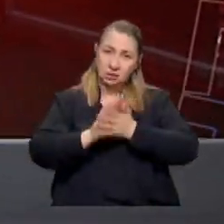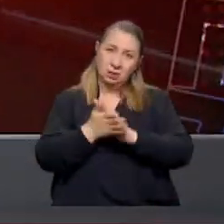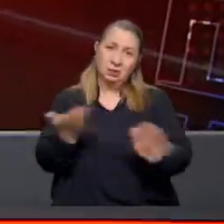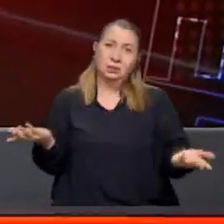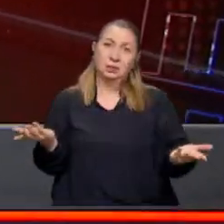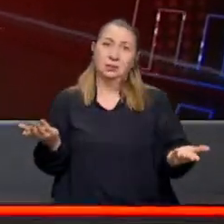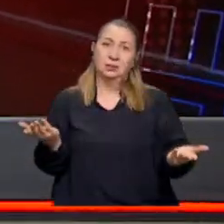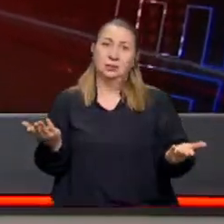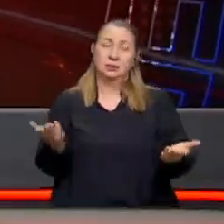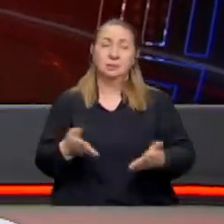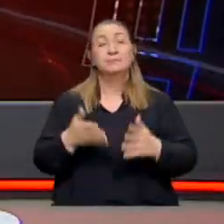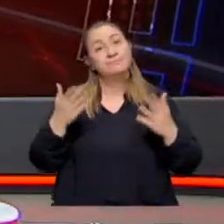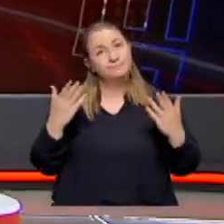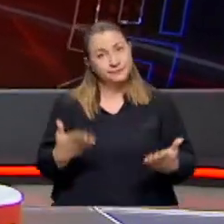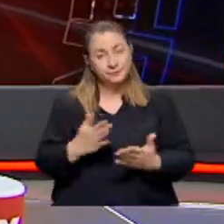Evet efendim